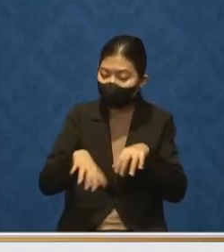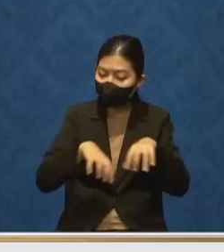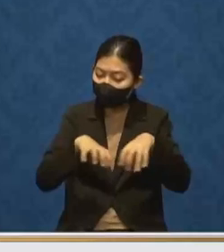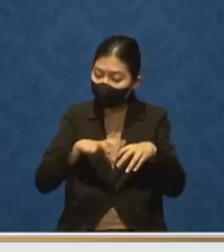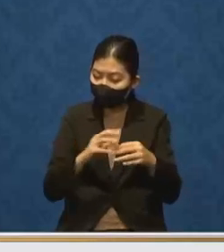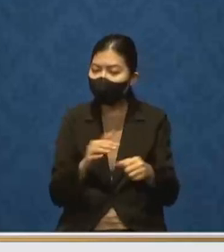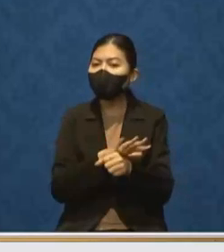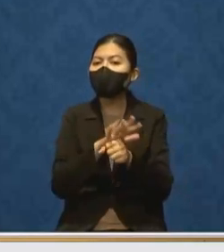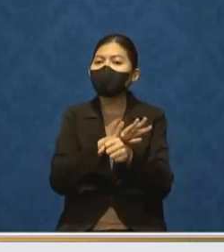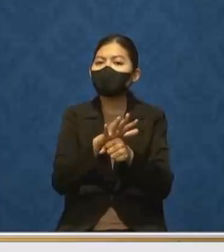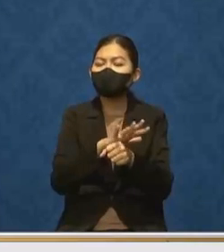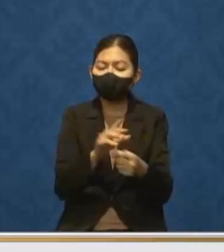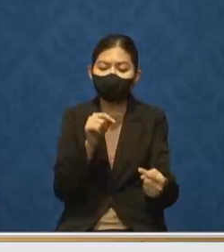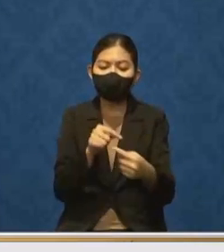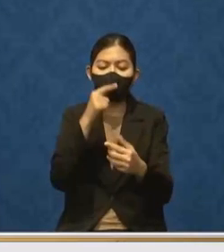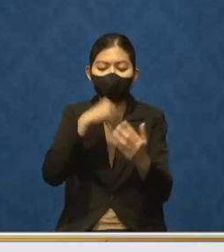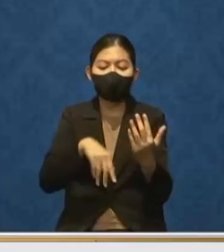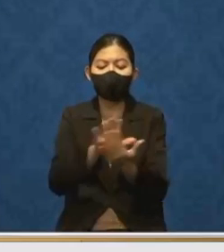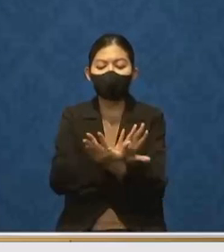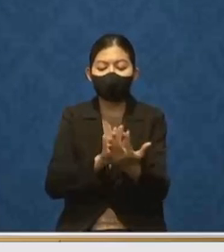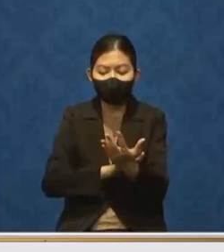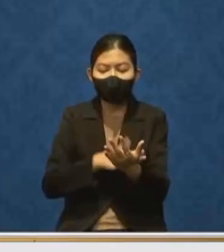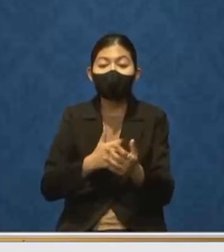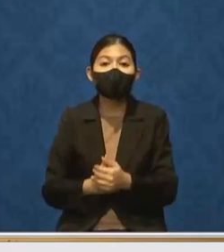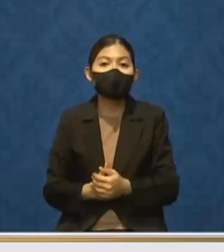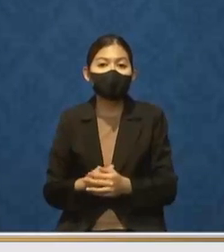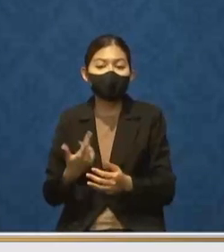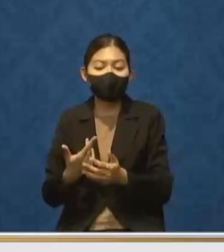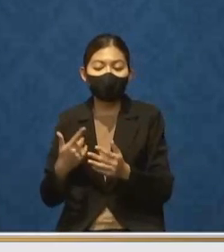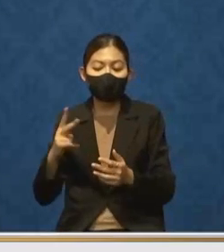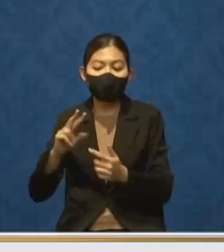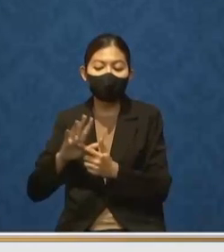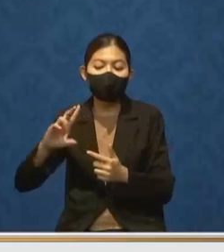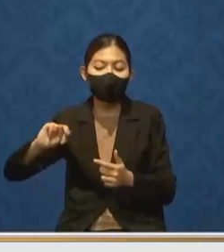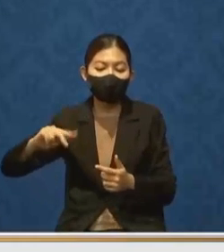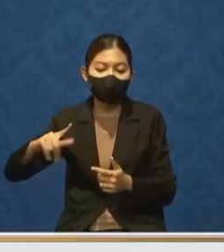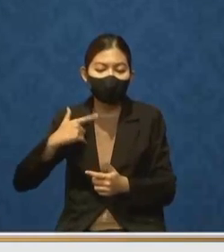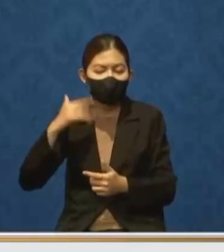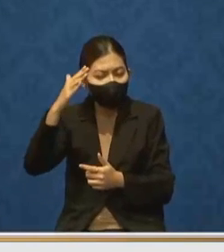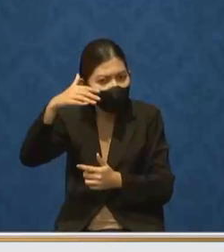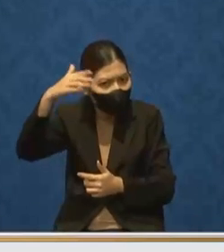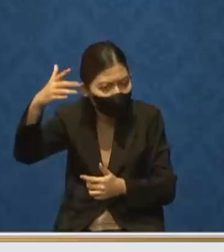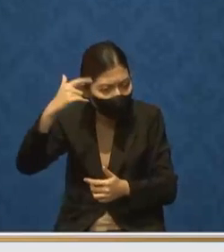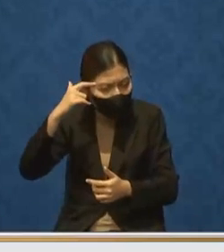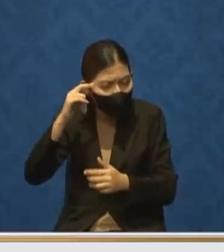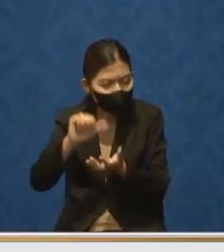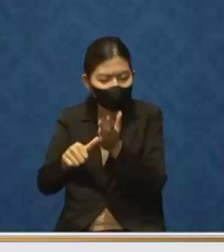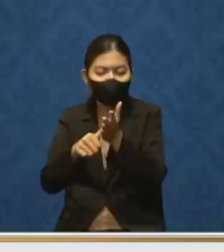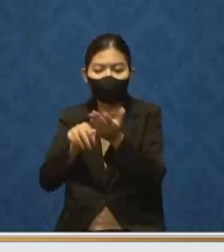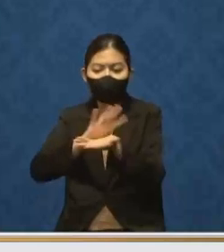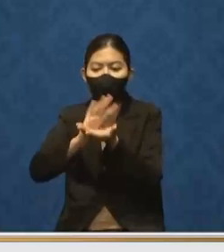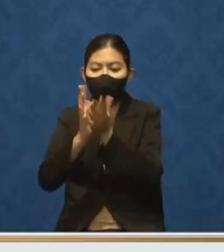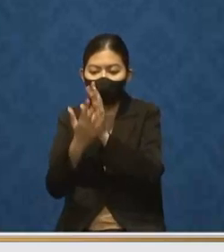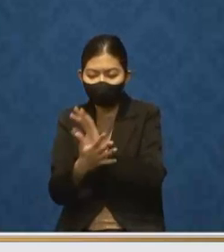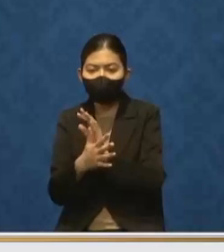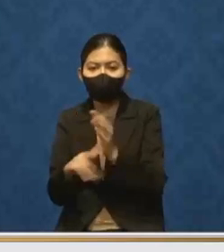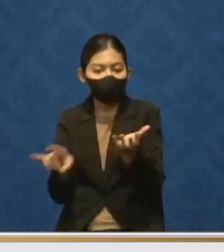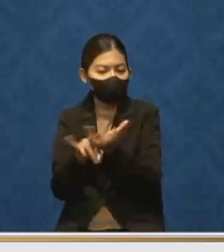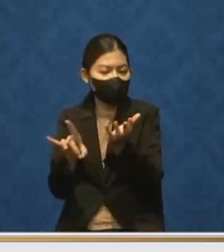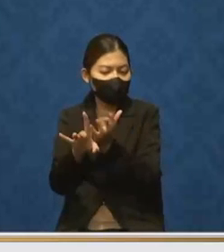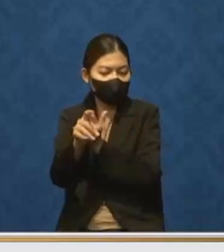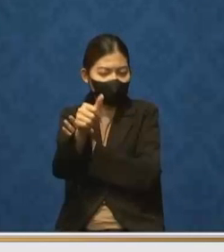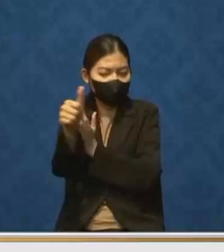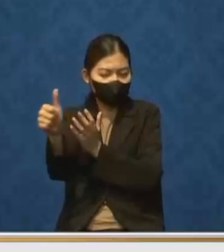ของประเทศพัฒนาระบบการคลังล่วงหน้าระยะปานกลางและระยะยาว รับปรุงระบบงบประมาณให้เป็นกลไกที่มีประสิทธิภาพใน